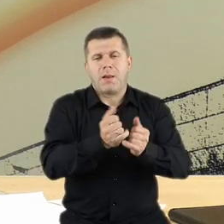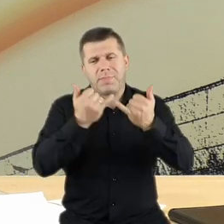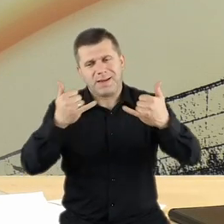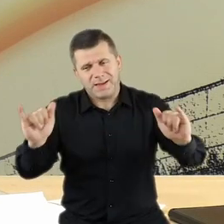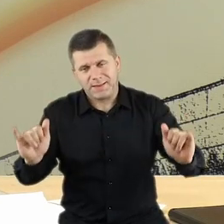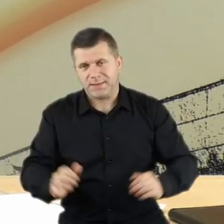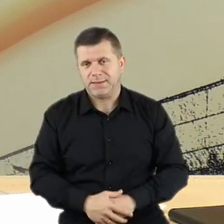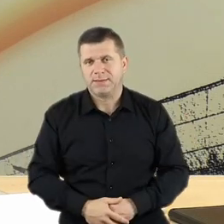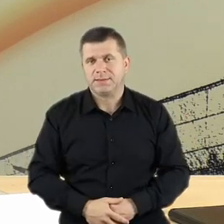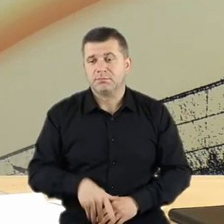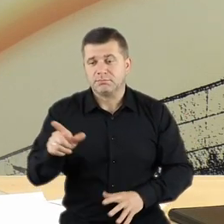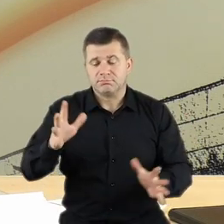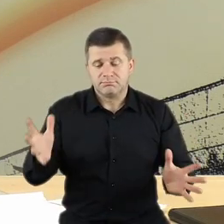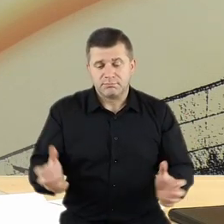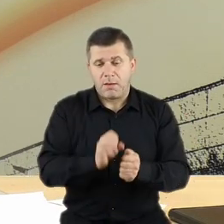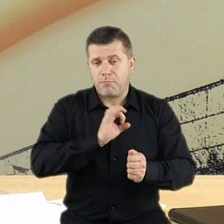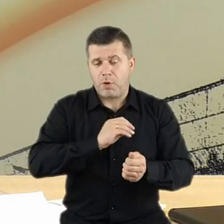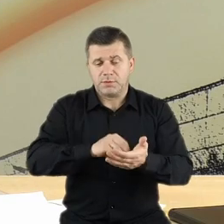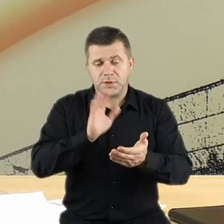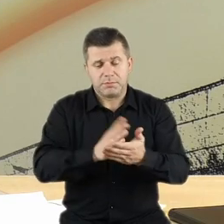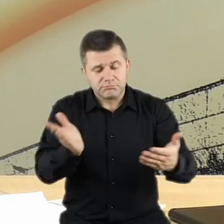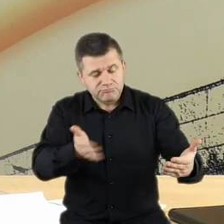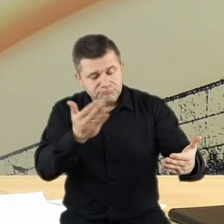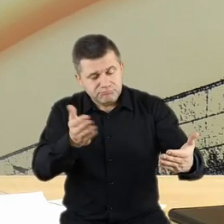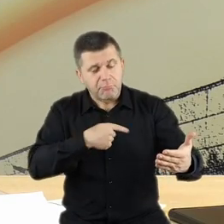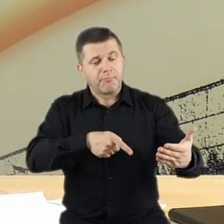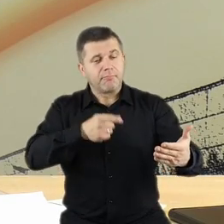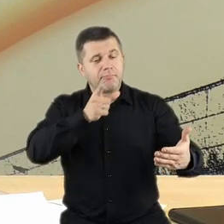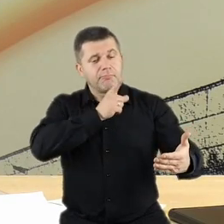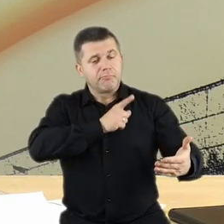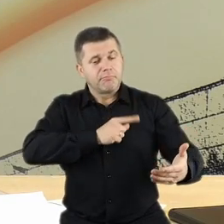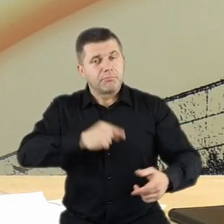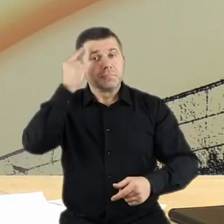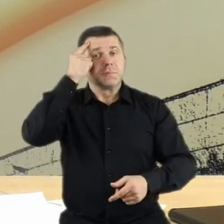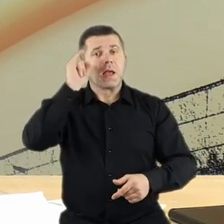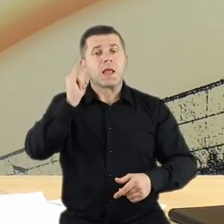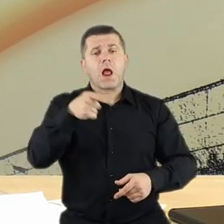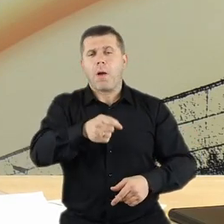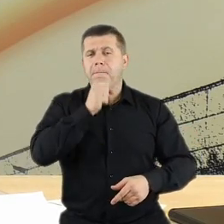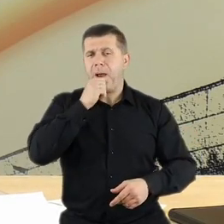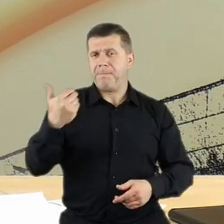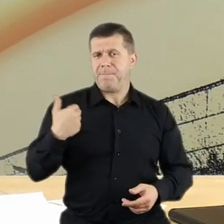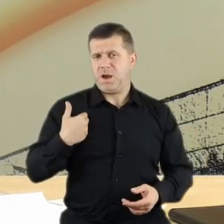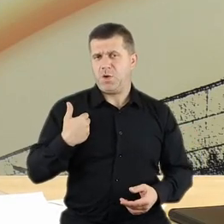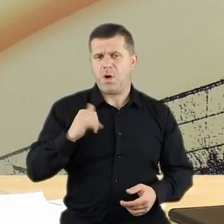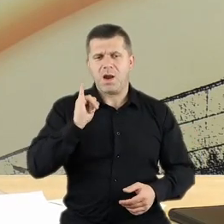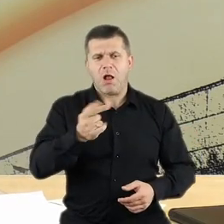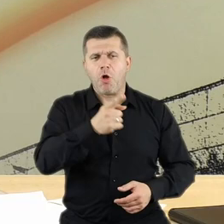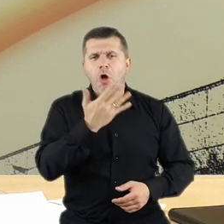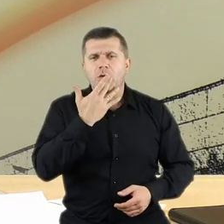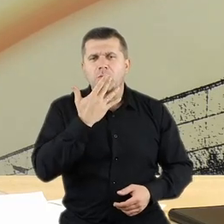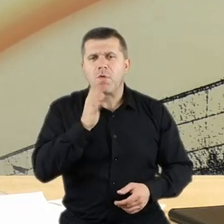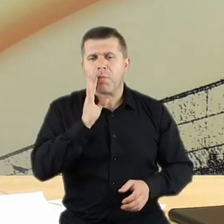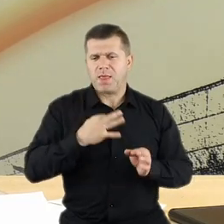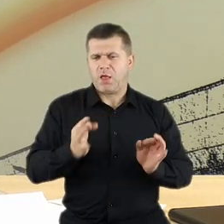zajrzy do tych moich zapisków i przypomnij sobie jaka to ta babcia była jak to mówiła tak jak ja teraz mówię No